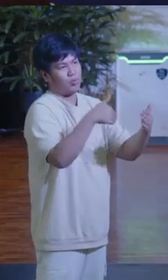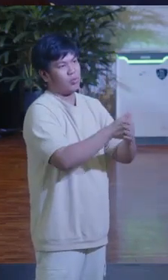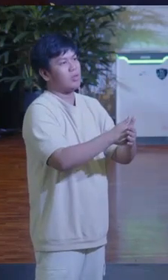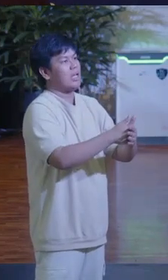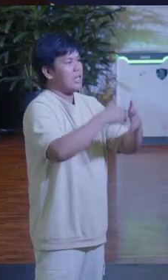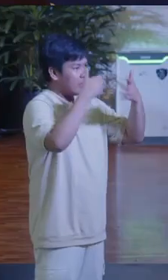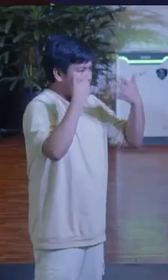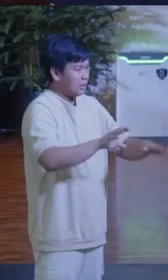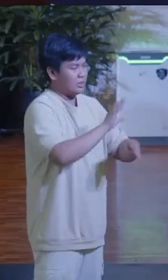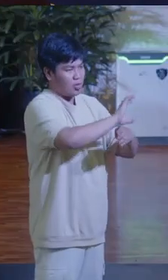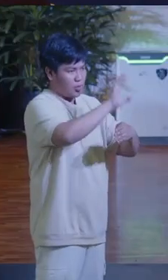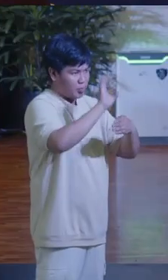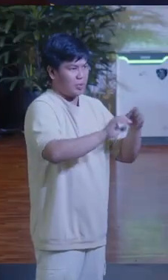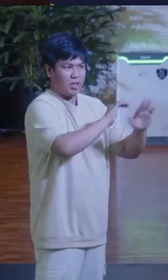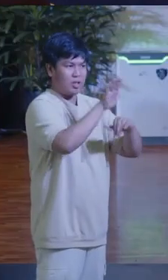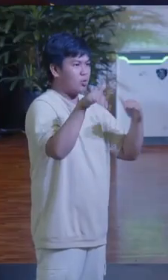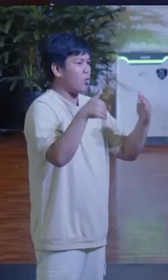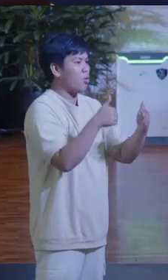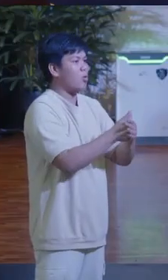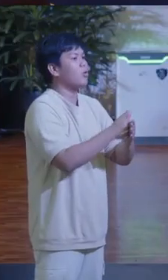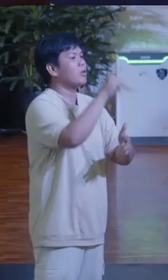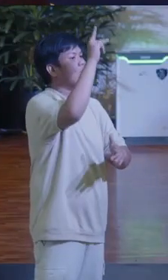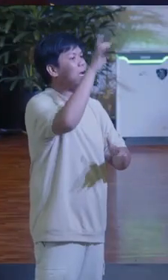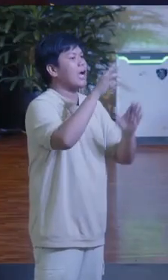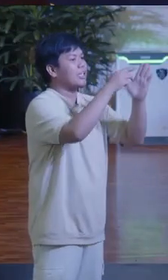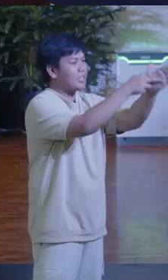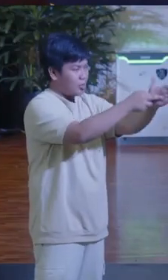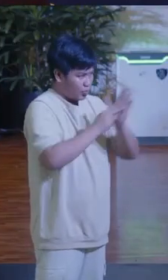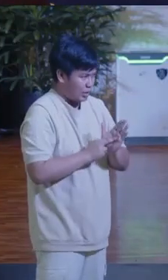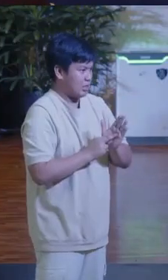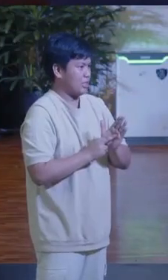po ang ating pinananampalatayanan.